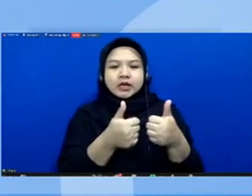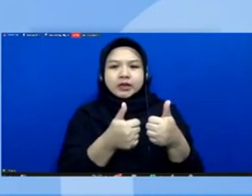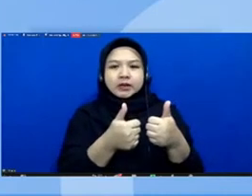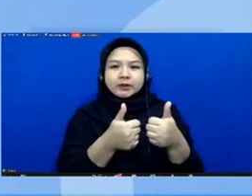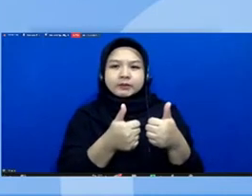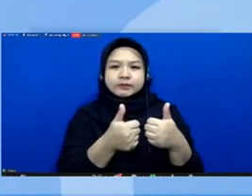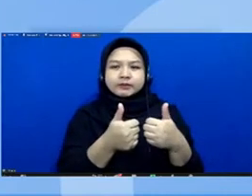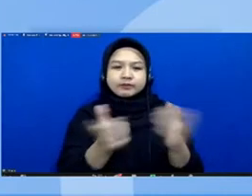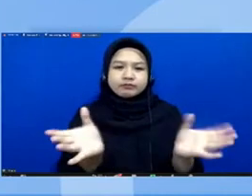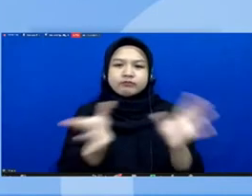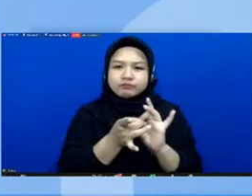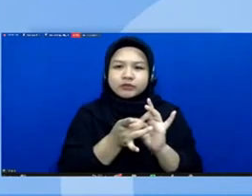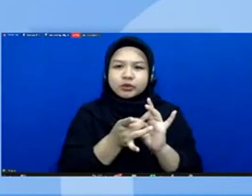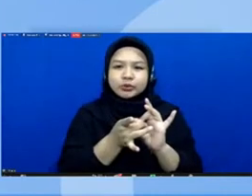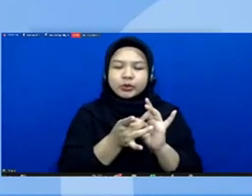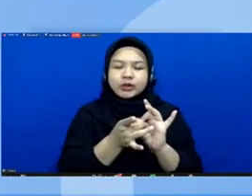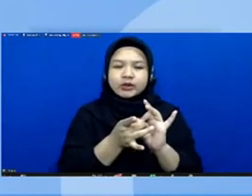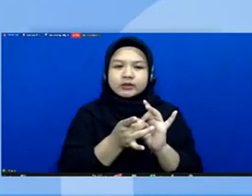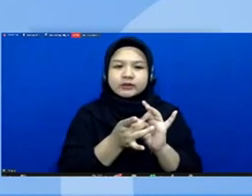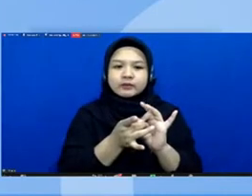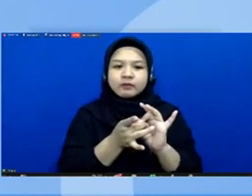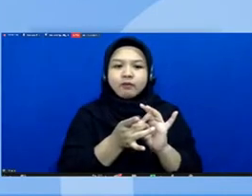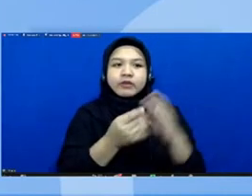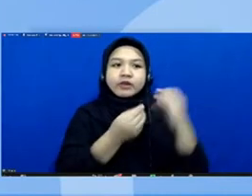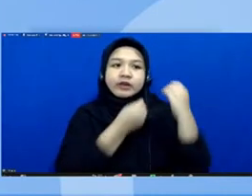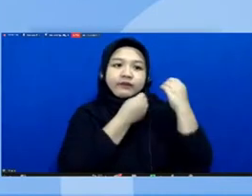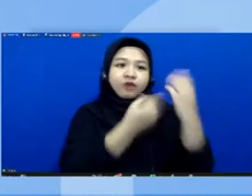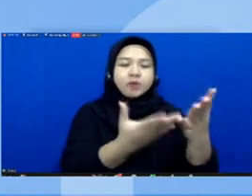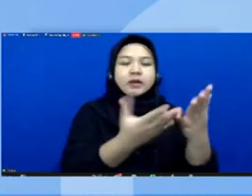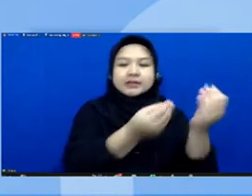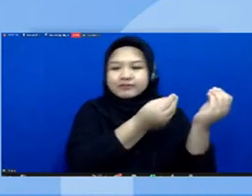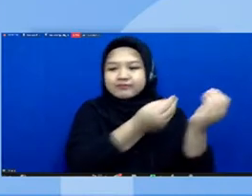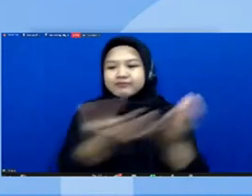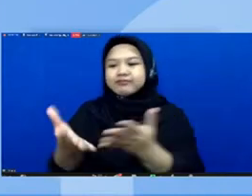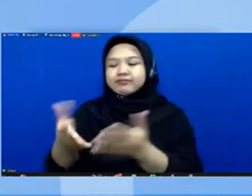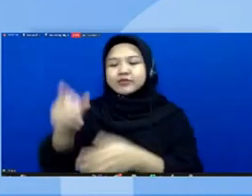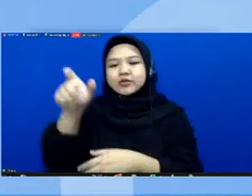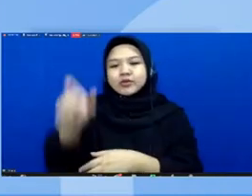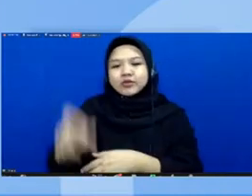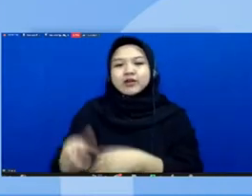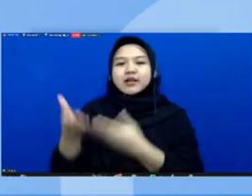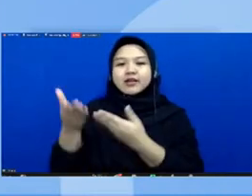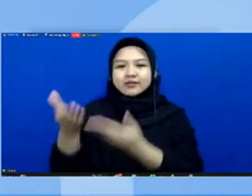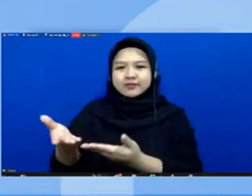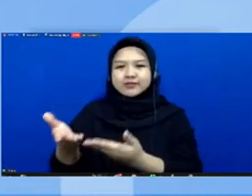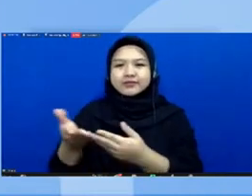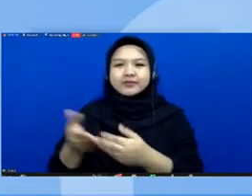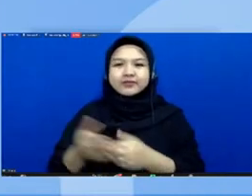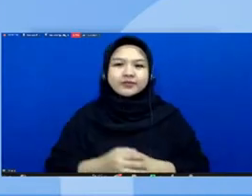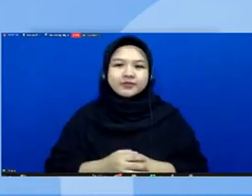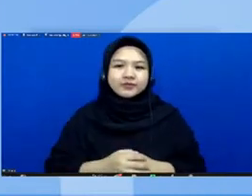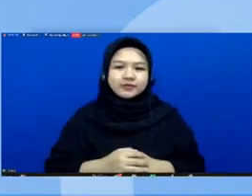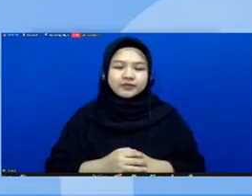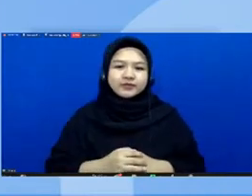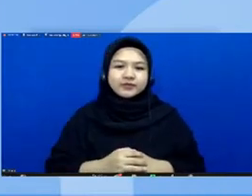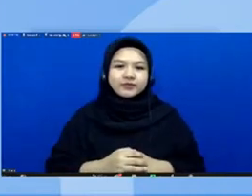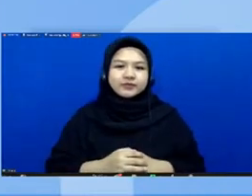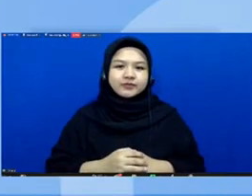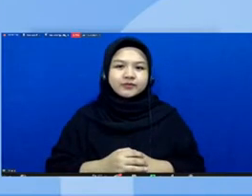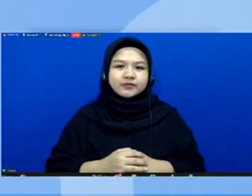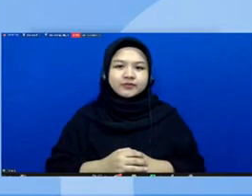menjembatani penyampaian informasi dari saya ke si difabel mental psikososial